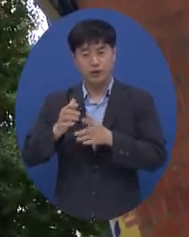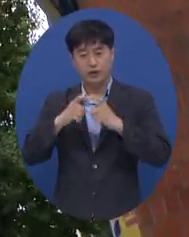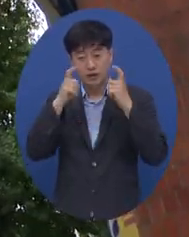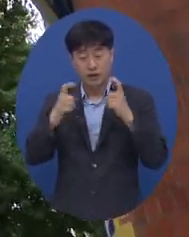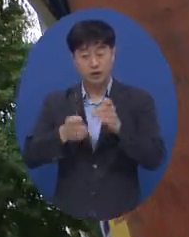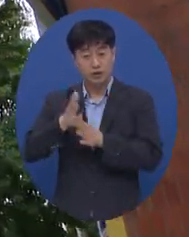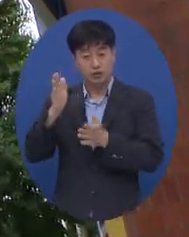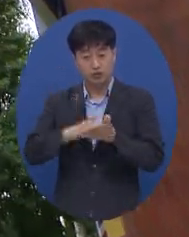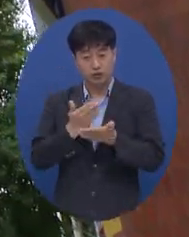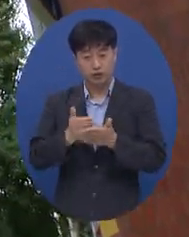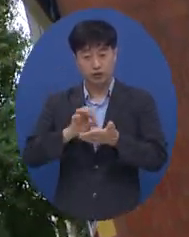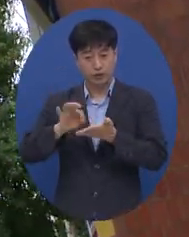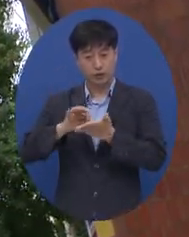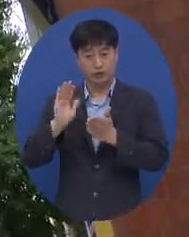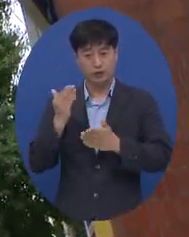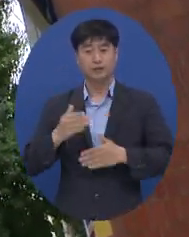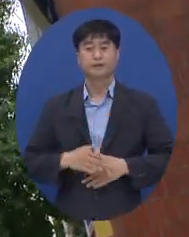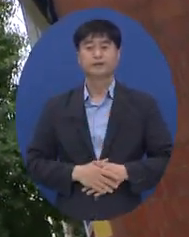고치는 데 활용됩니다